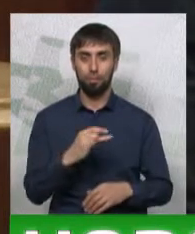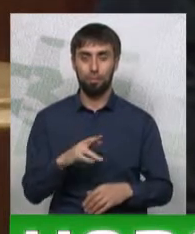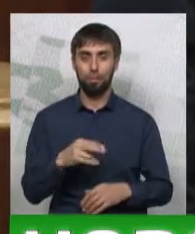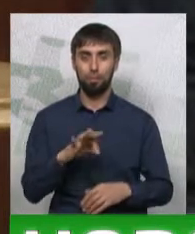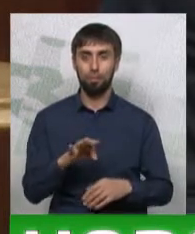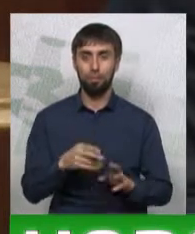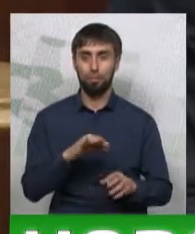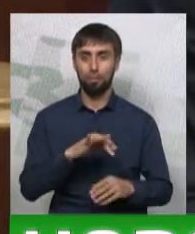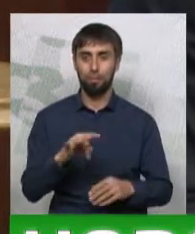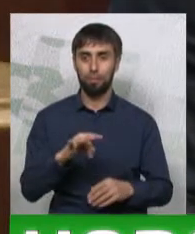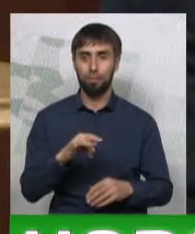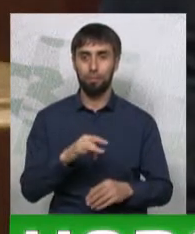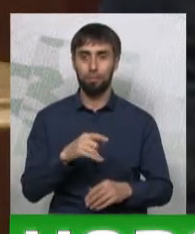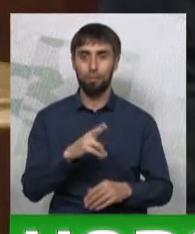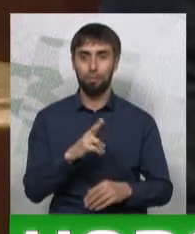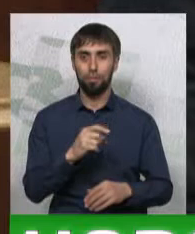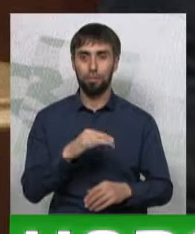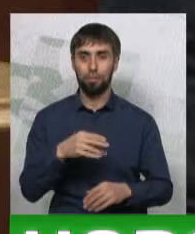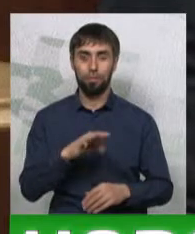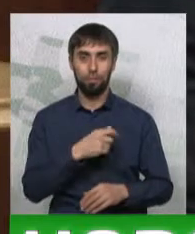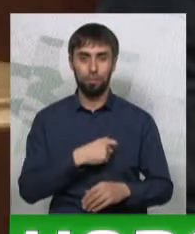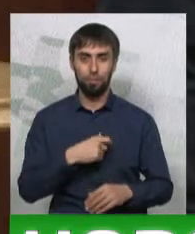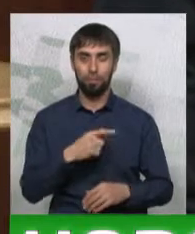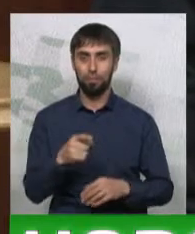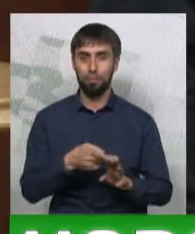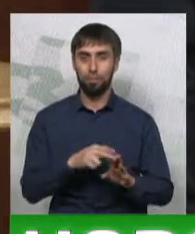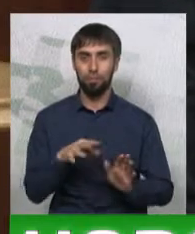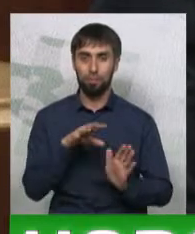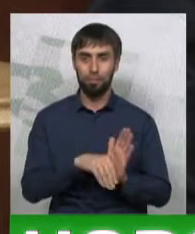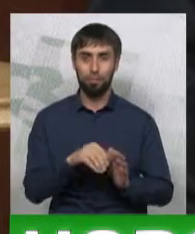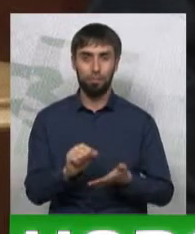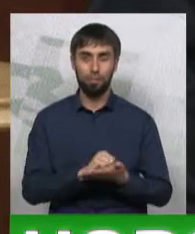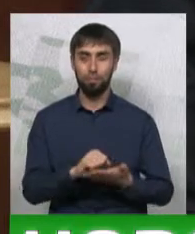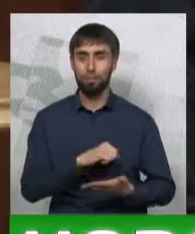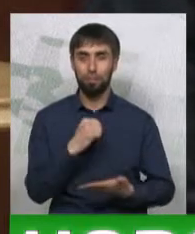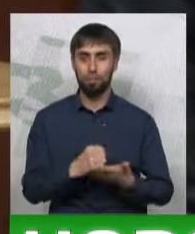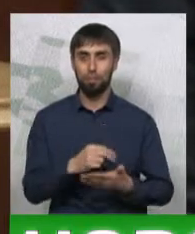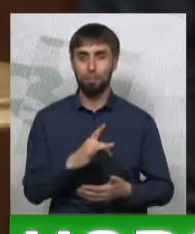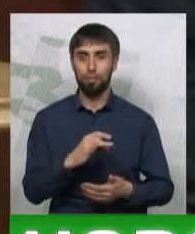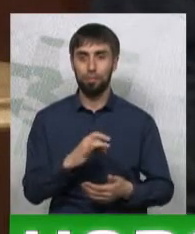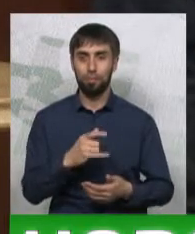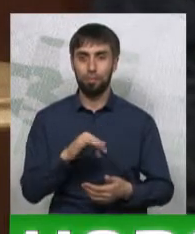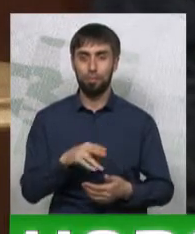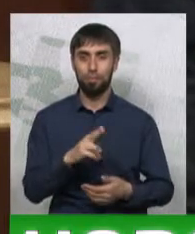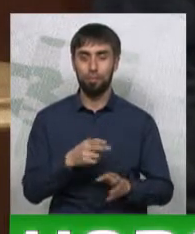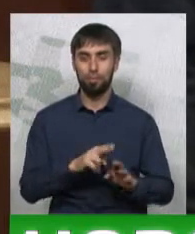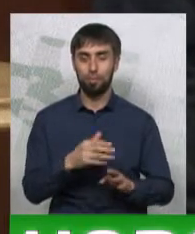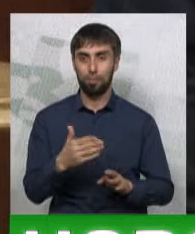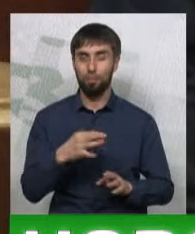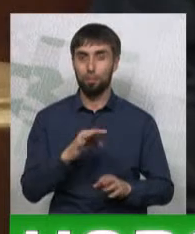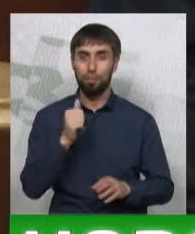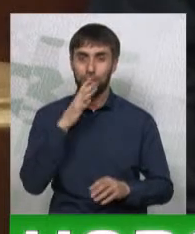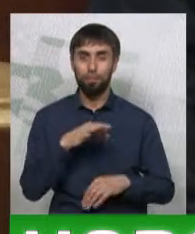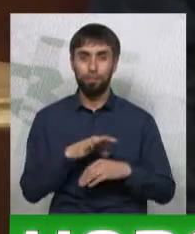отбору кандидатов в депутаты. Положение и регламент опробованной партии вошли в основу документов, утвержденных организационным комитетом, по